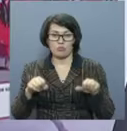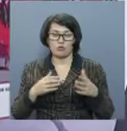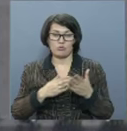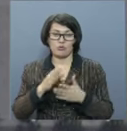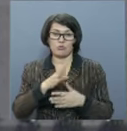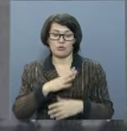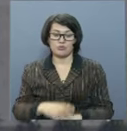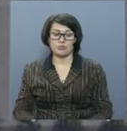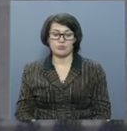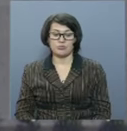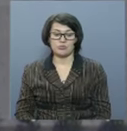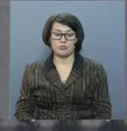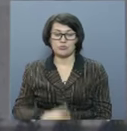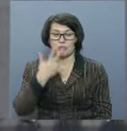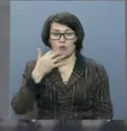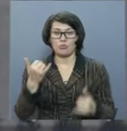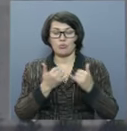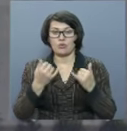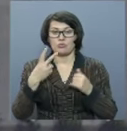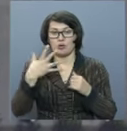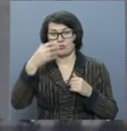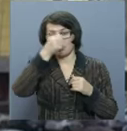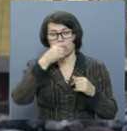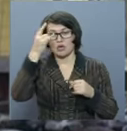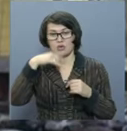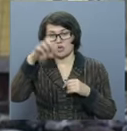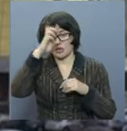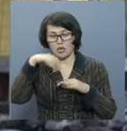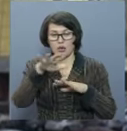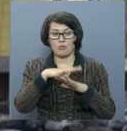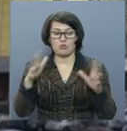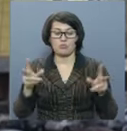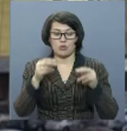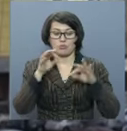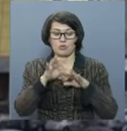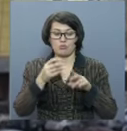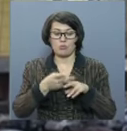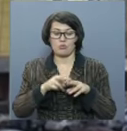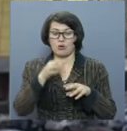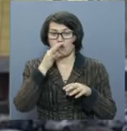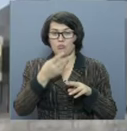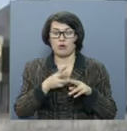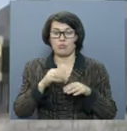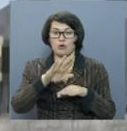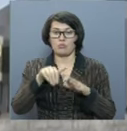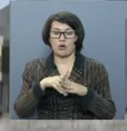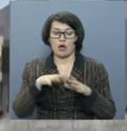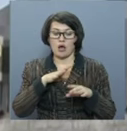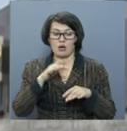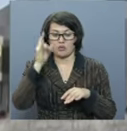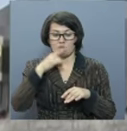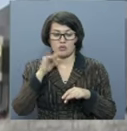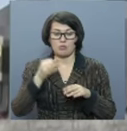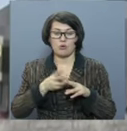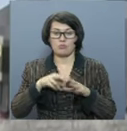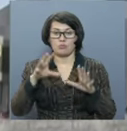керек. Шетелдік қонақтар 25 жылда қазақ елінің үлкен жетістіктерге жеткенін атап өтті. Осы уақыт аралығында